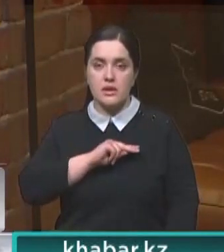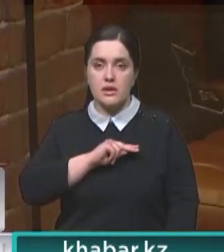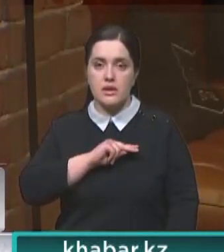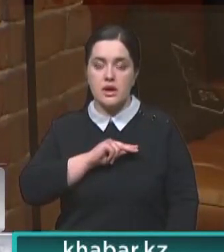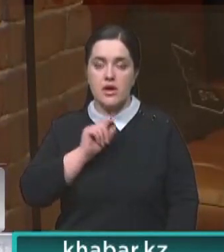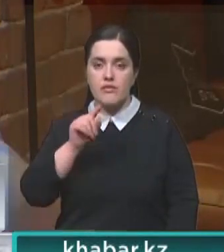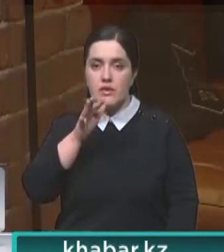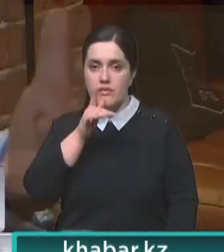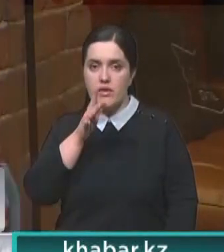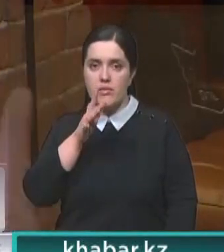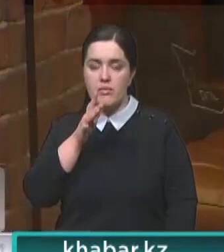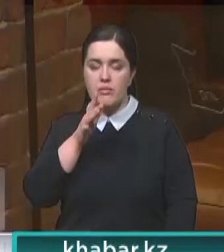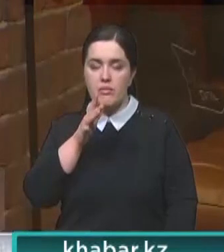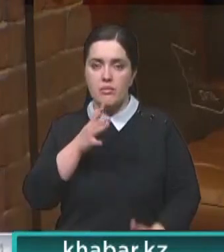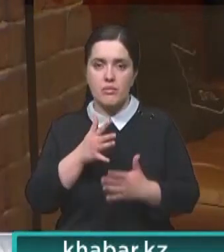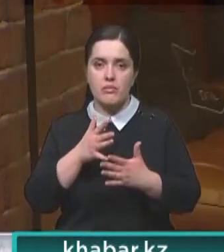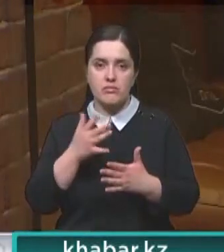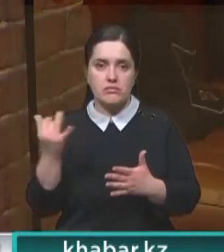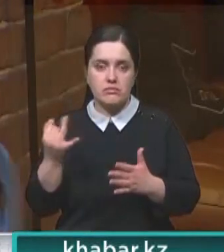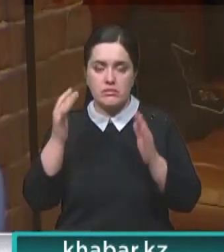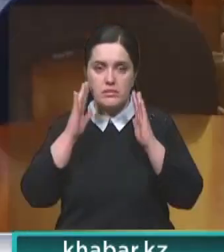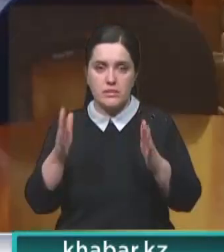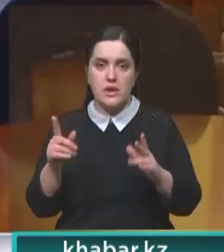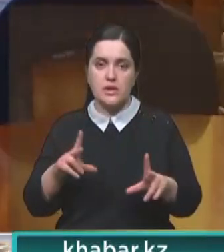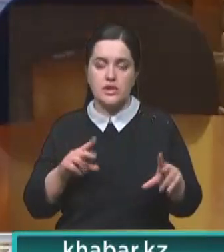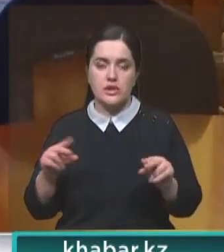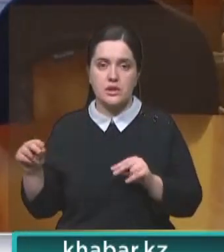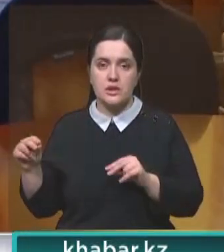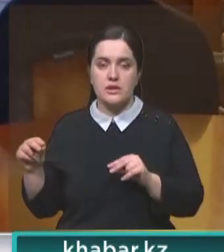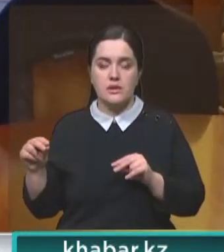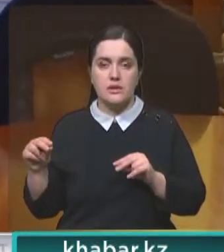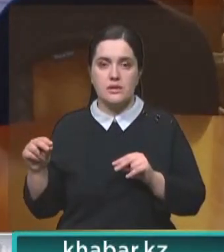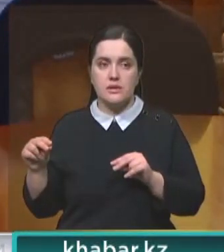в этот момент больше ничего не существует. И ты счастлив вообще по-настоящему.